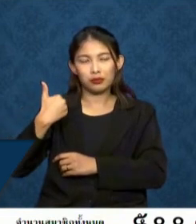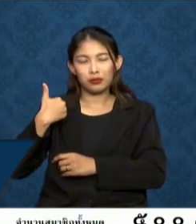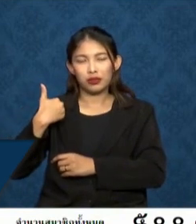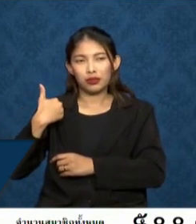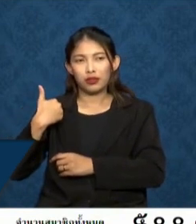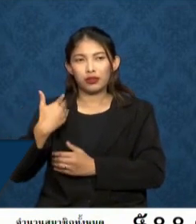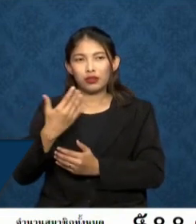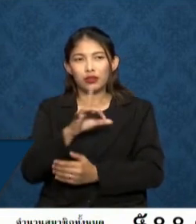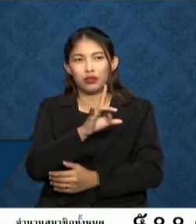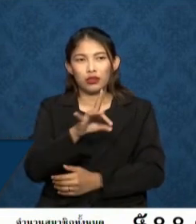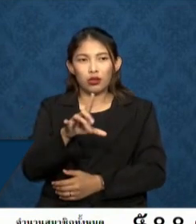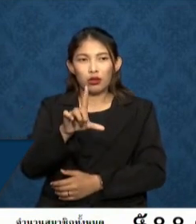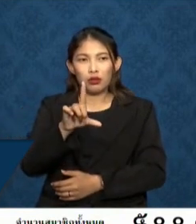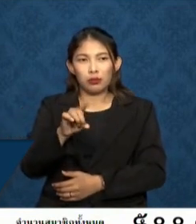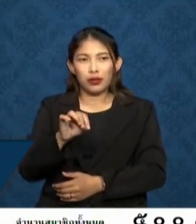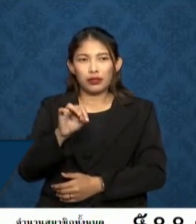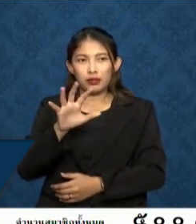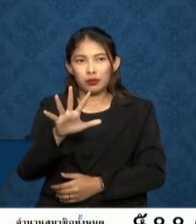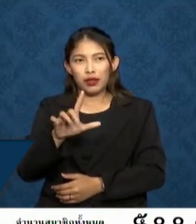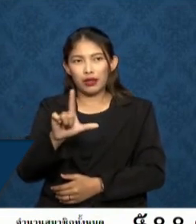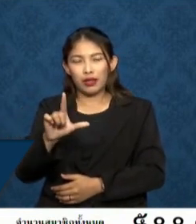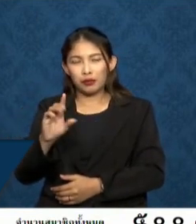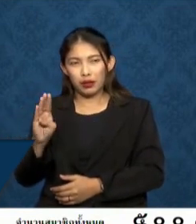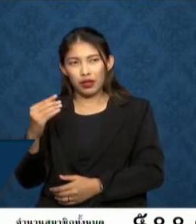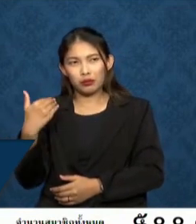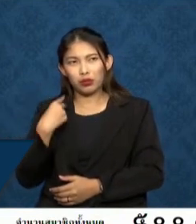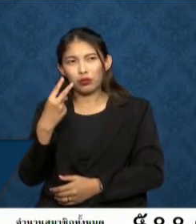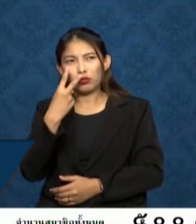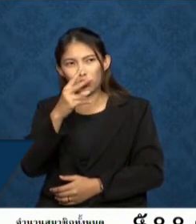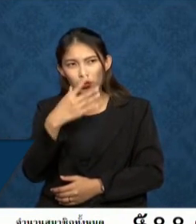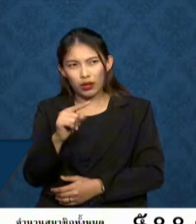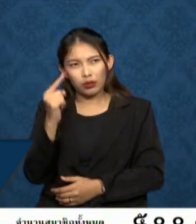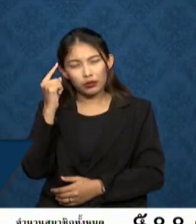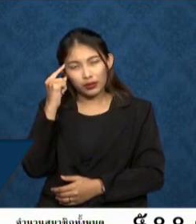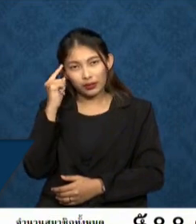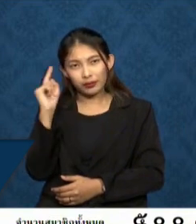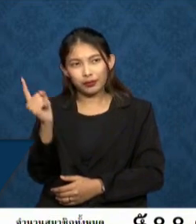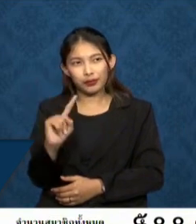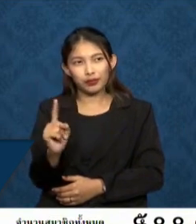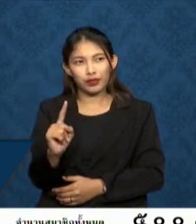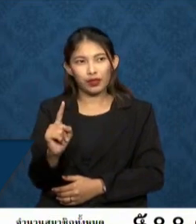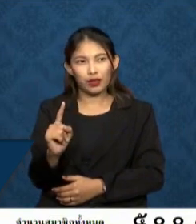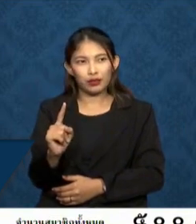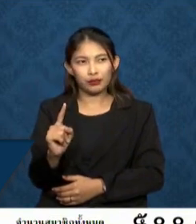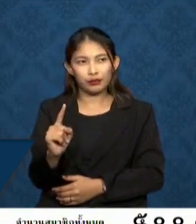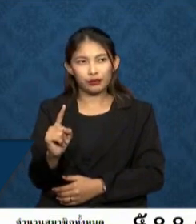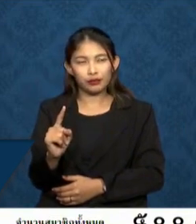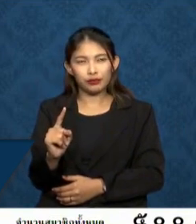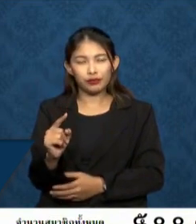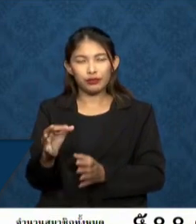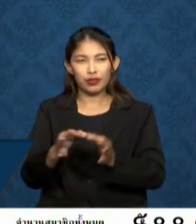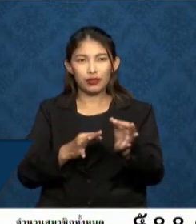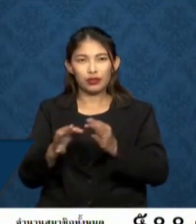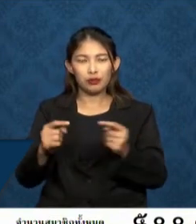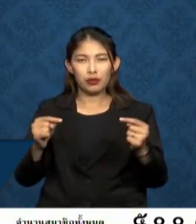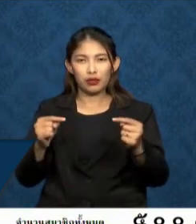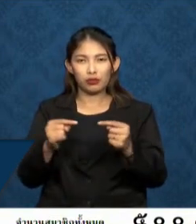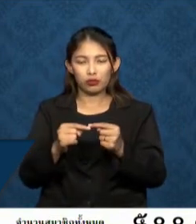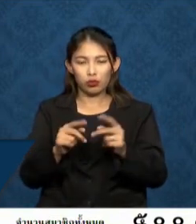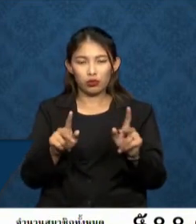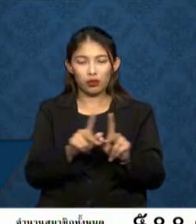ทนะครับก็โครงการนี้ก็ดูแล้วนะครับก็สามารถในเอกสารที่มาชี้แจงกับกรรมธิการวิสามันเนี่ย